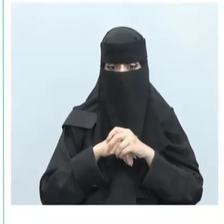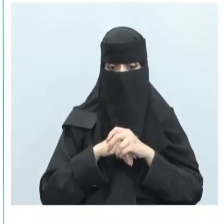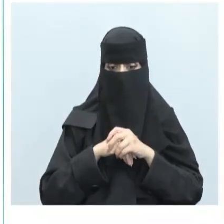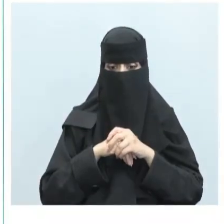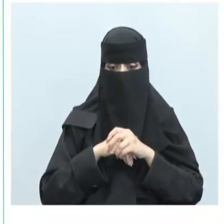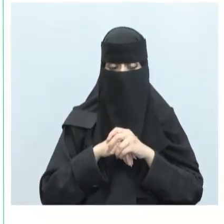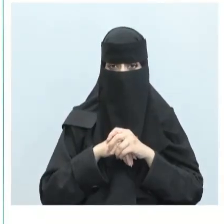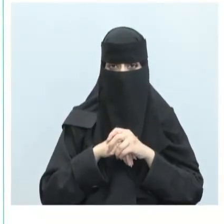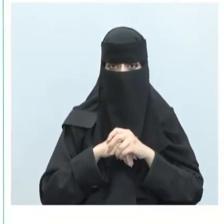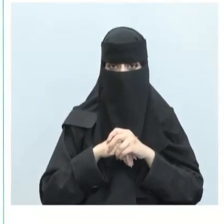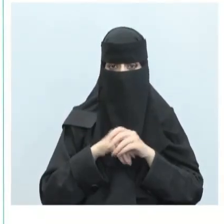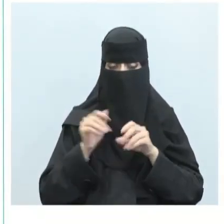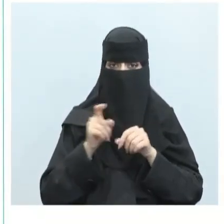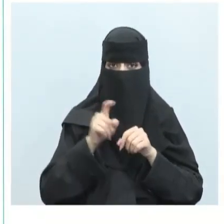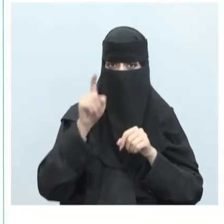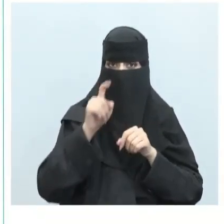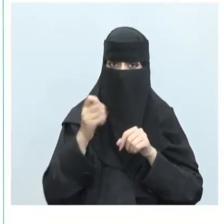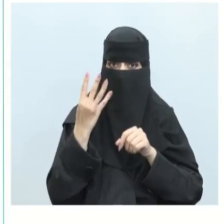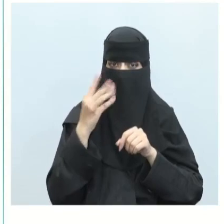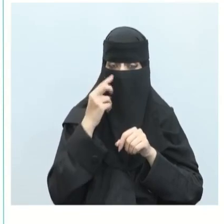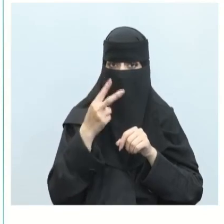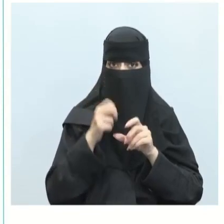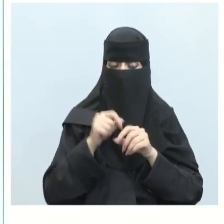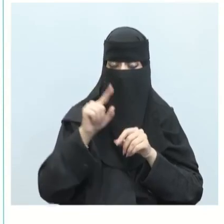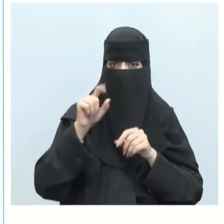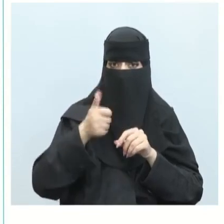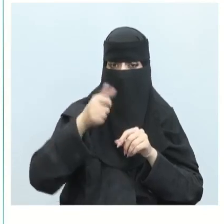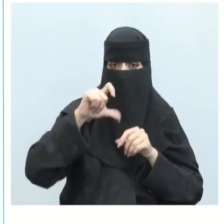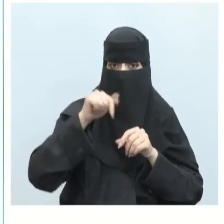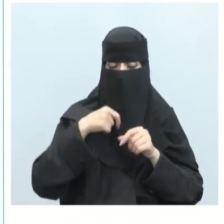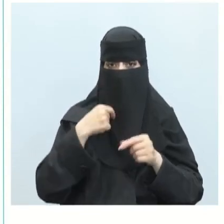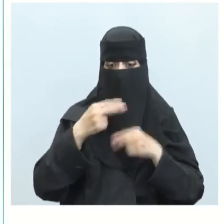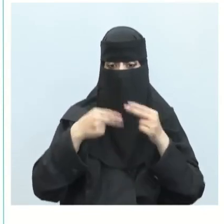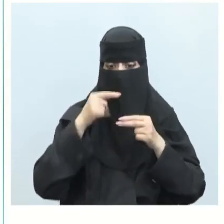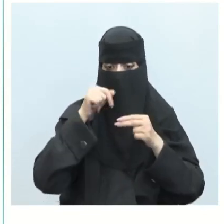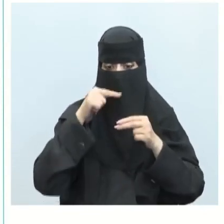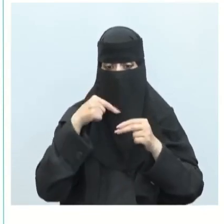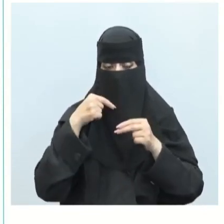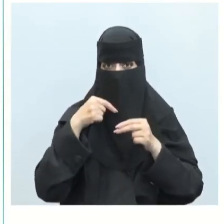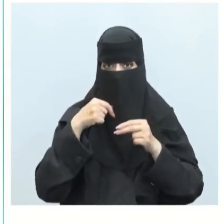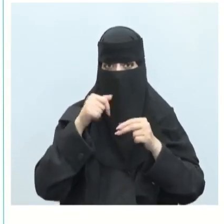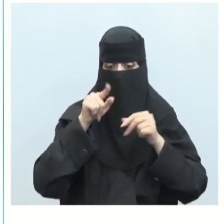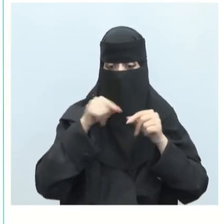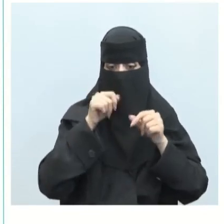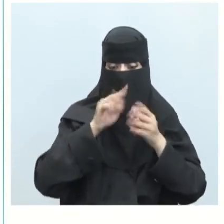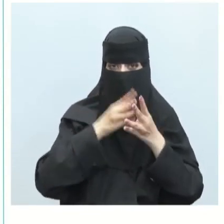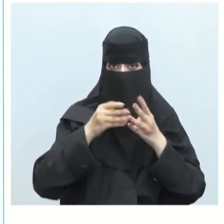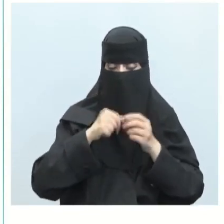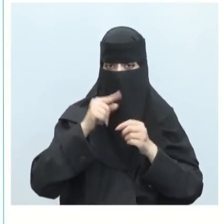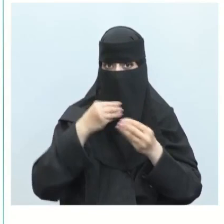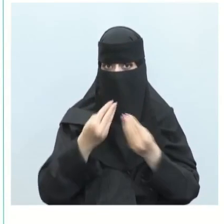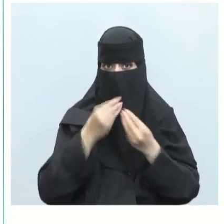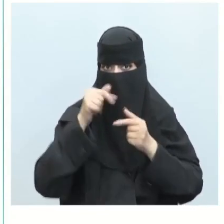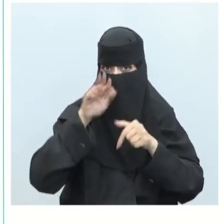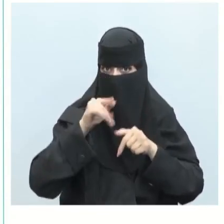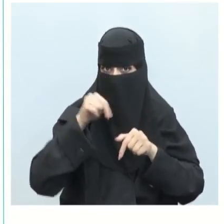الداخليه في السؤال الرابع نشاهد قيم فعاليه الشبكات الافتراضيه الخاصه في